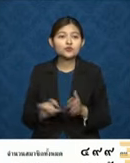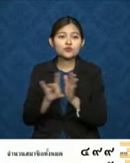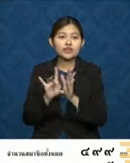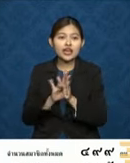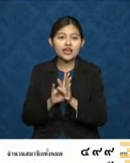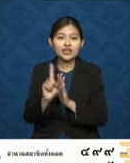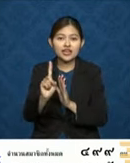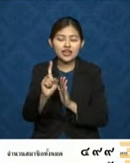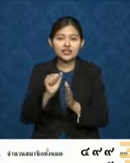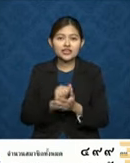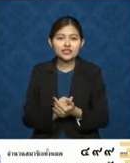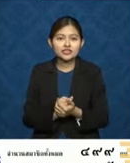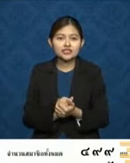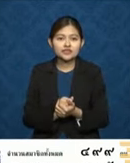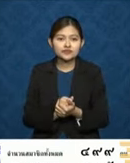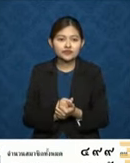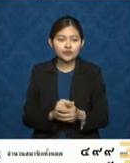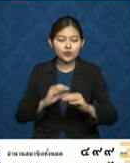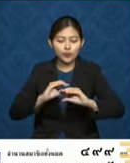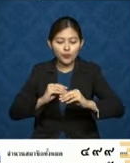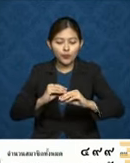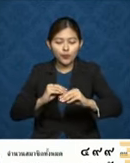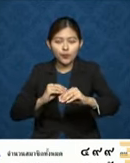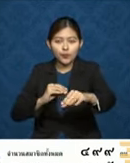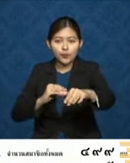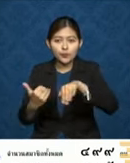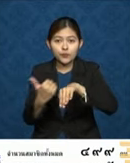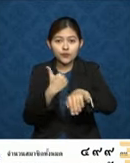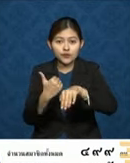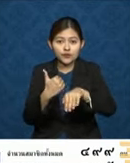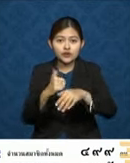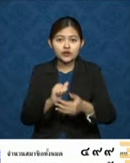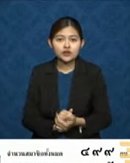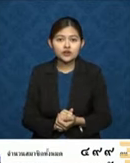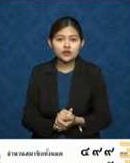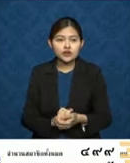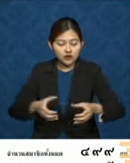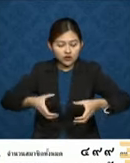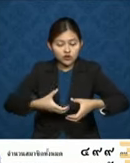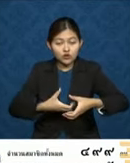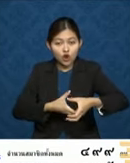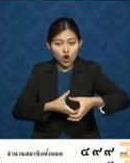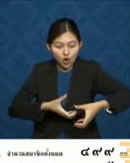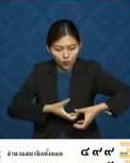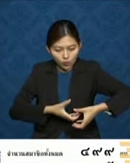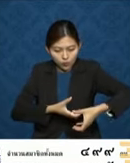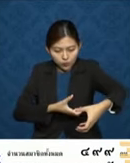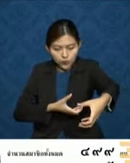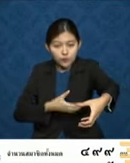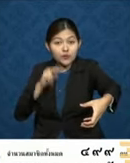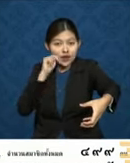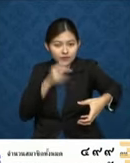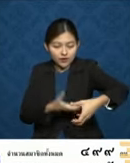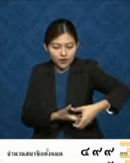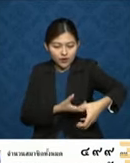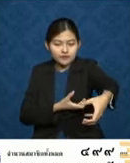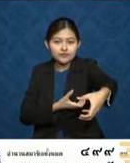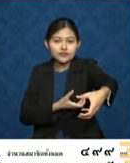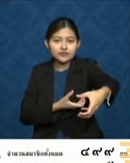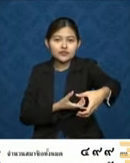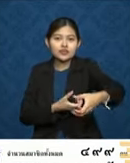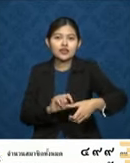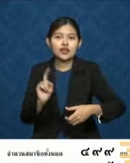ครับเรื่องของผิวถนนชำรุดเราจะเห็นว่าจากภาพจะเห็นการวางแนวท่อระบายน้ำในพื้นที่ดังกล่าวเองนะครับ